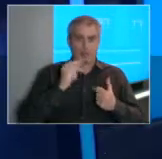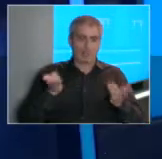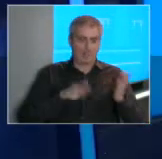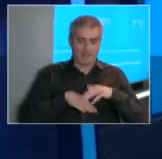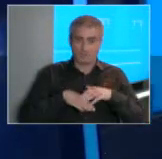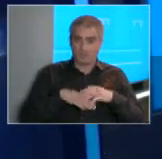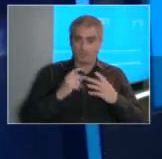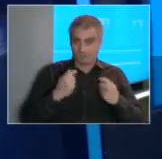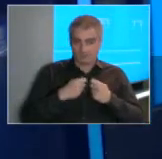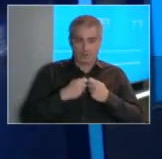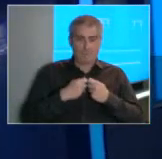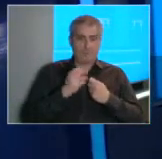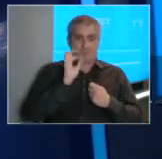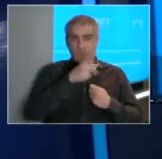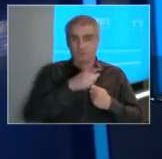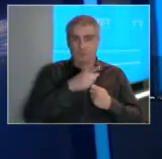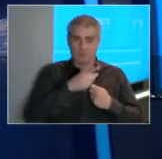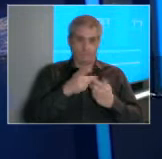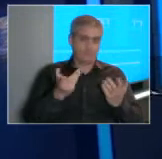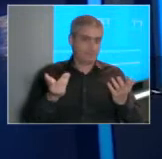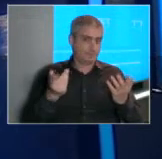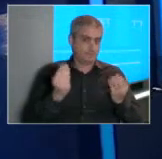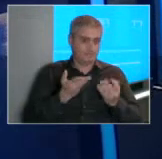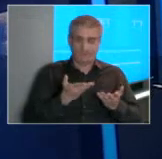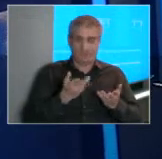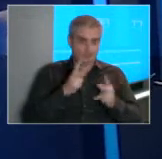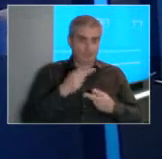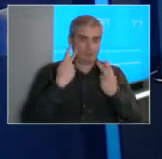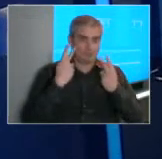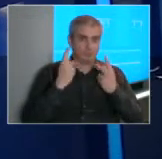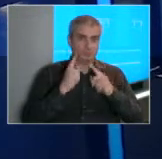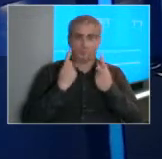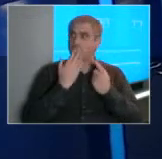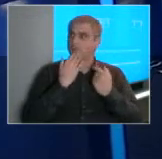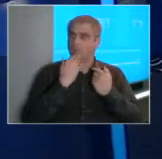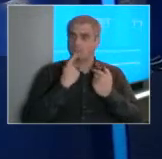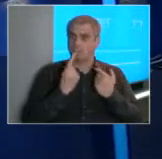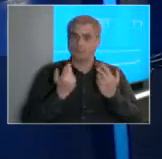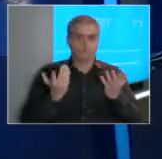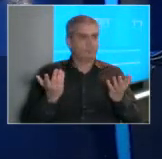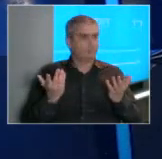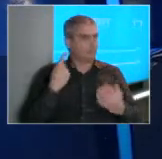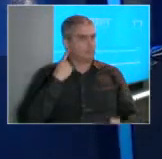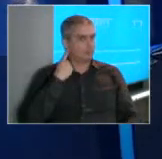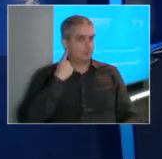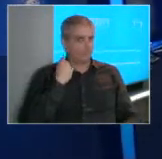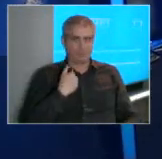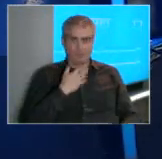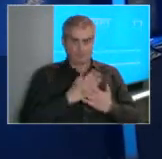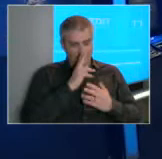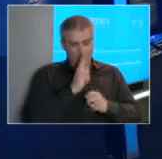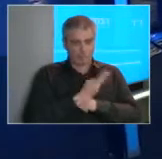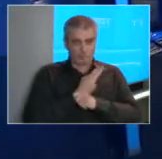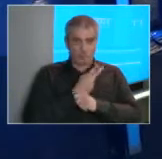חיתולים, עכשיו זה מאוד רלוונטי עבורך. הדברים האלה יש להם משמעות, ופתאום הישראלים אומרים, תקשיבו, אנחנו